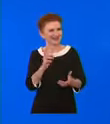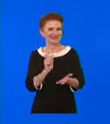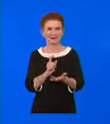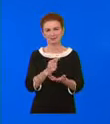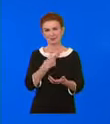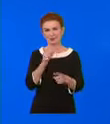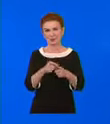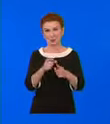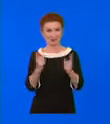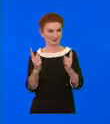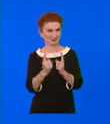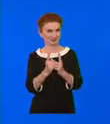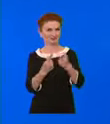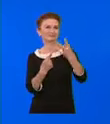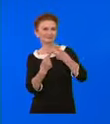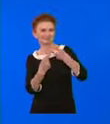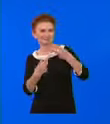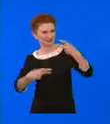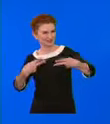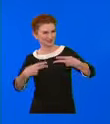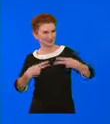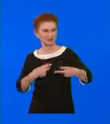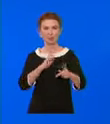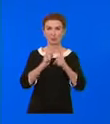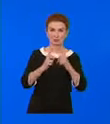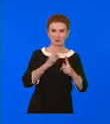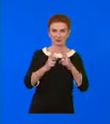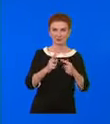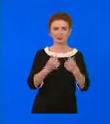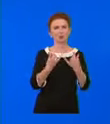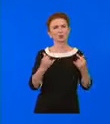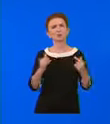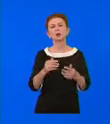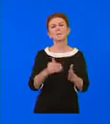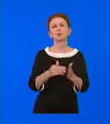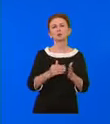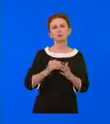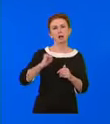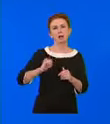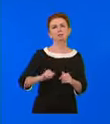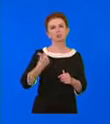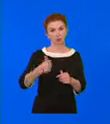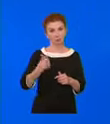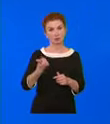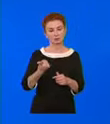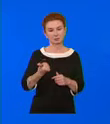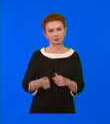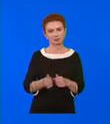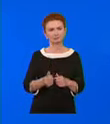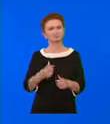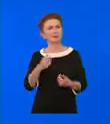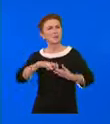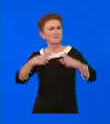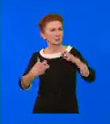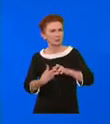telewizor z przedsiębiorcami, rozmawiam z nimi o ich różnych potrzebach, o ich bolączkach